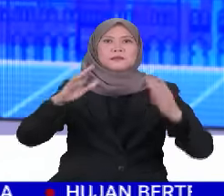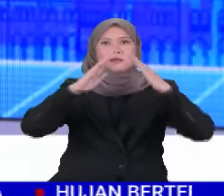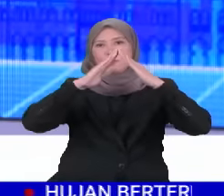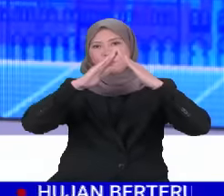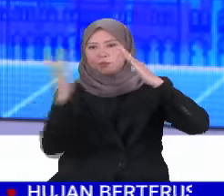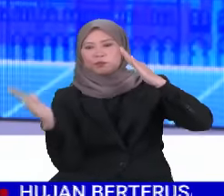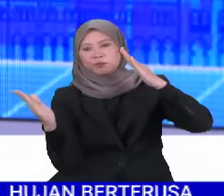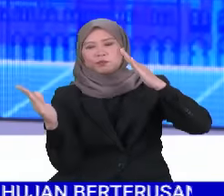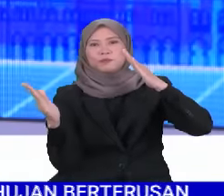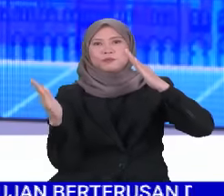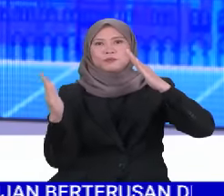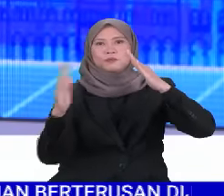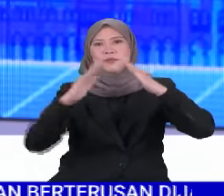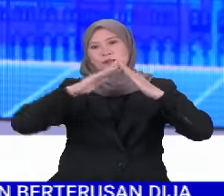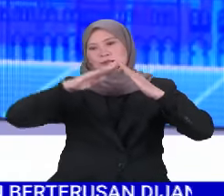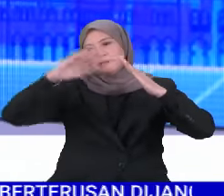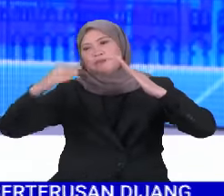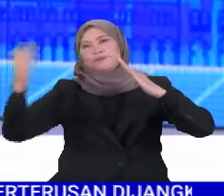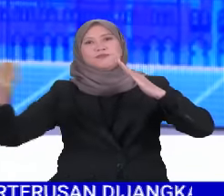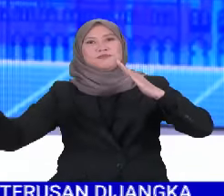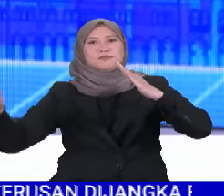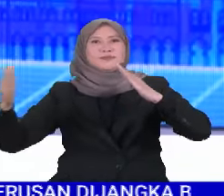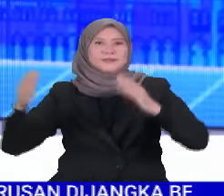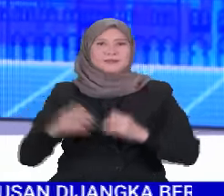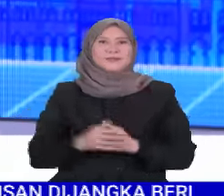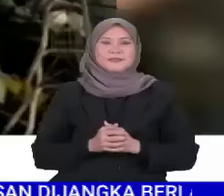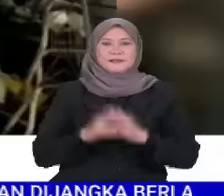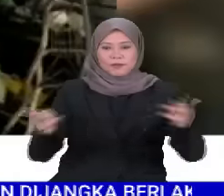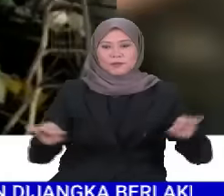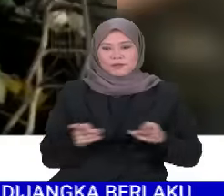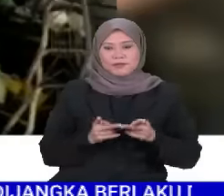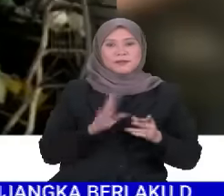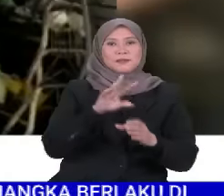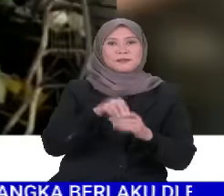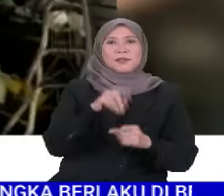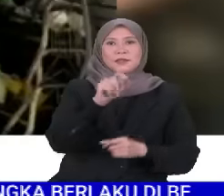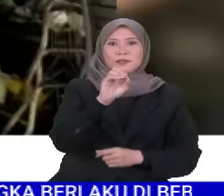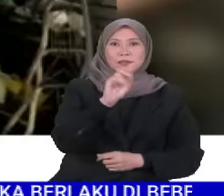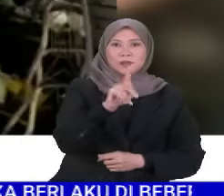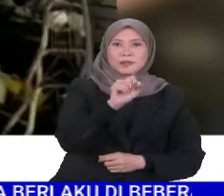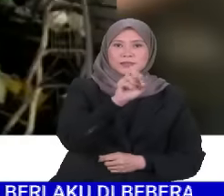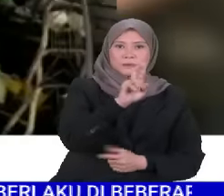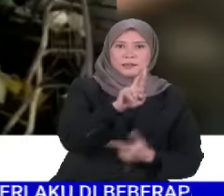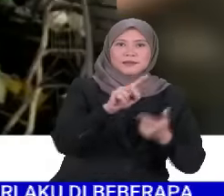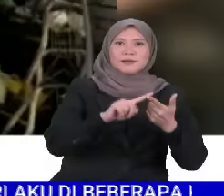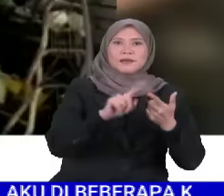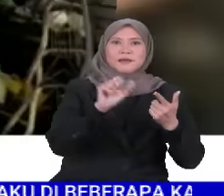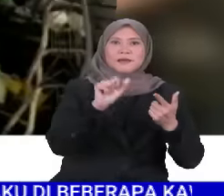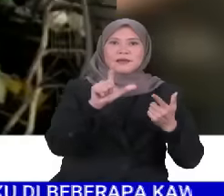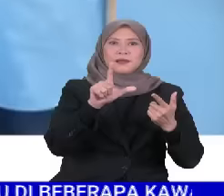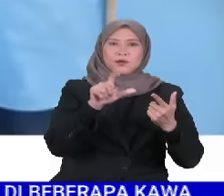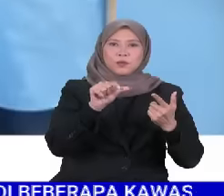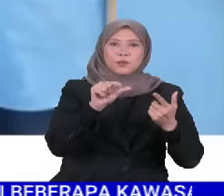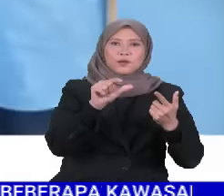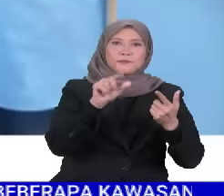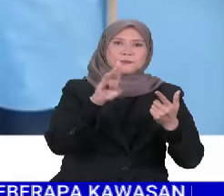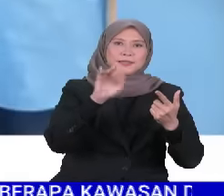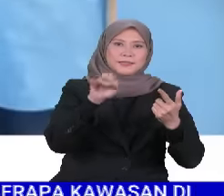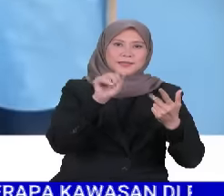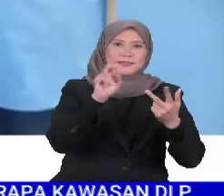yang diterbangkan angin kawasan terlipat ialah kampung untuk sibil Kampung alur Binjai dan